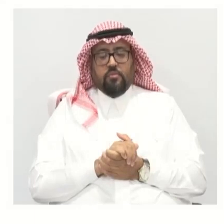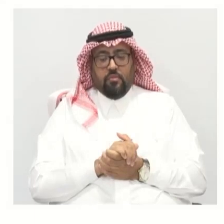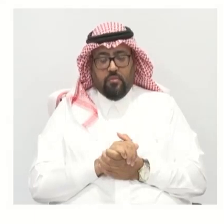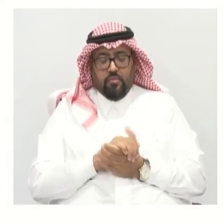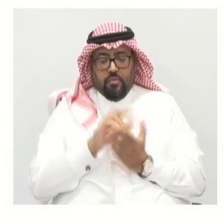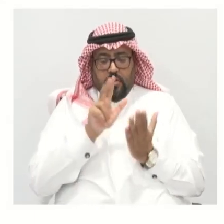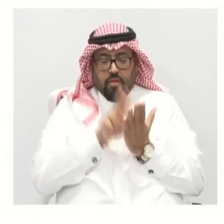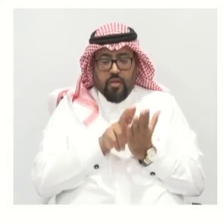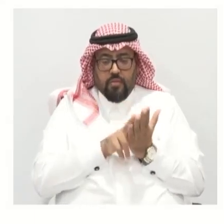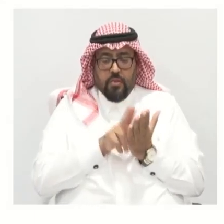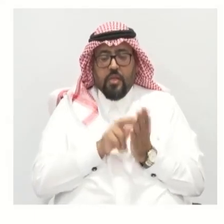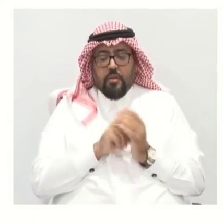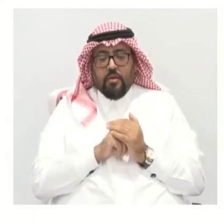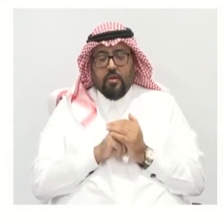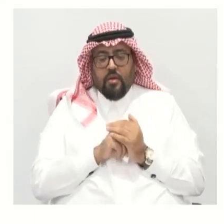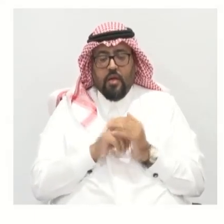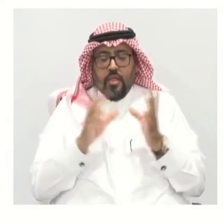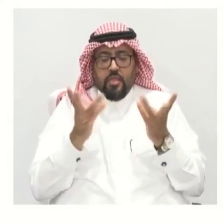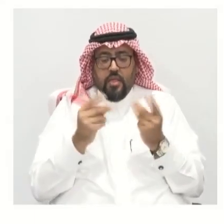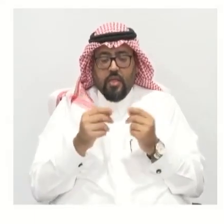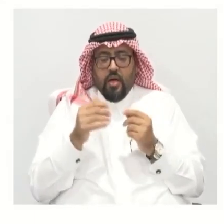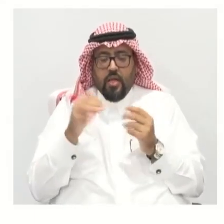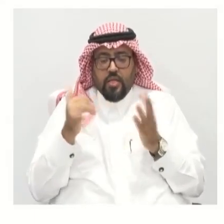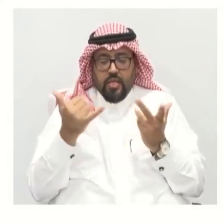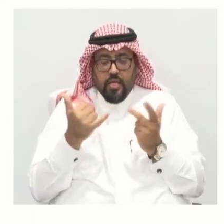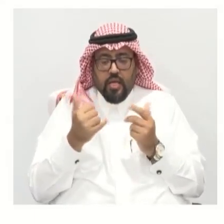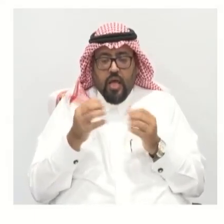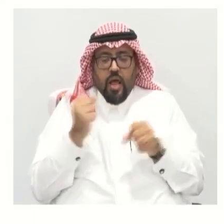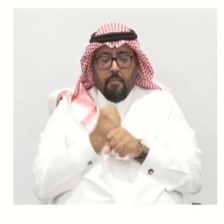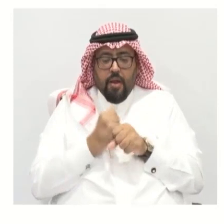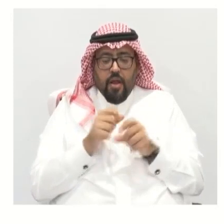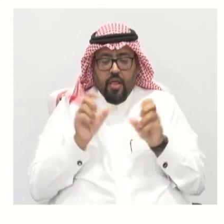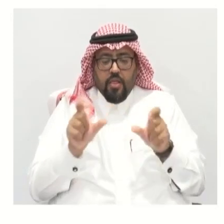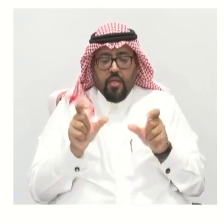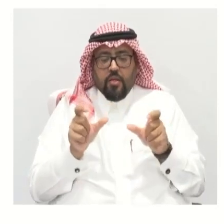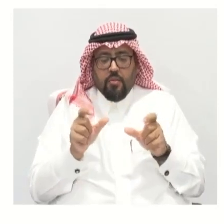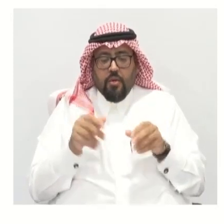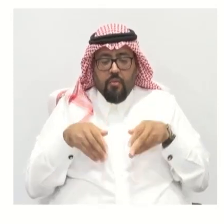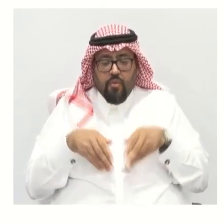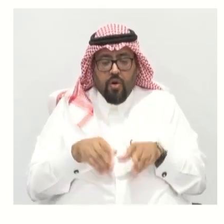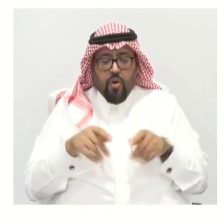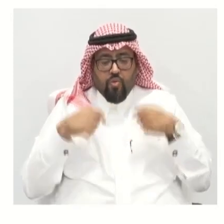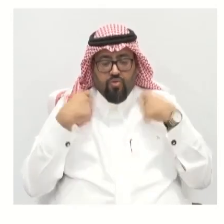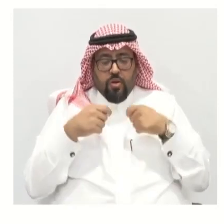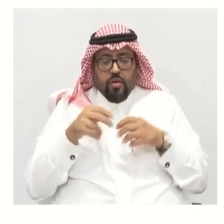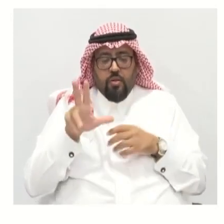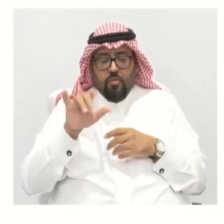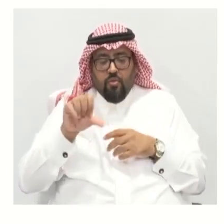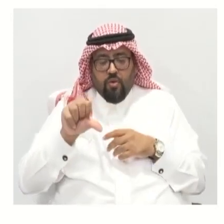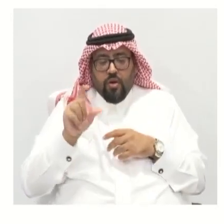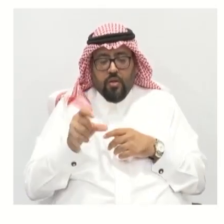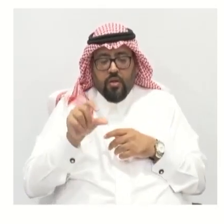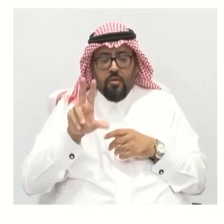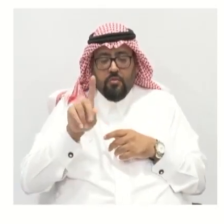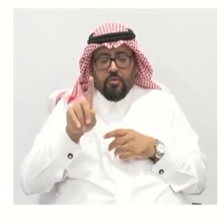وارشادهم التطبيق عدد او عدد الاعمال التي تقدم من خلالها وزاره الموارد البشريه